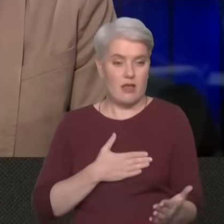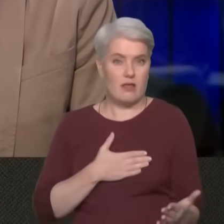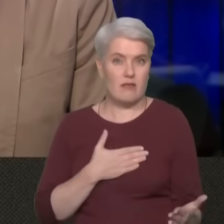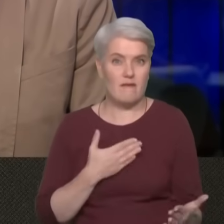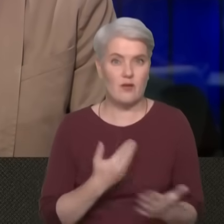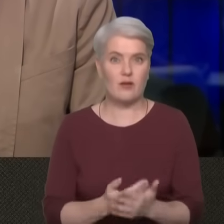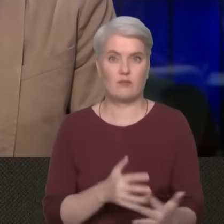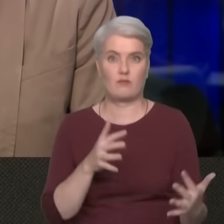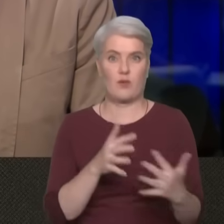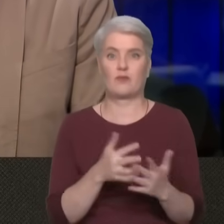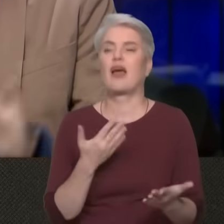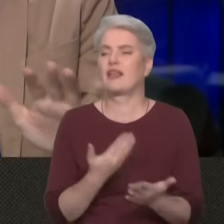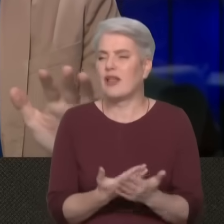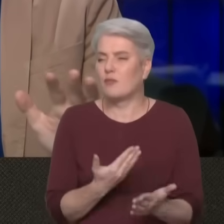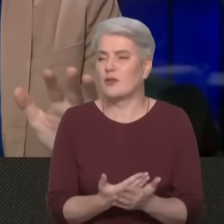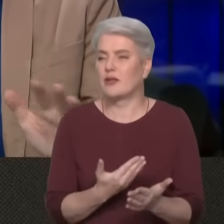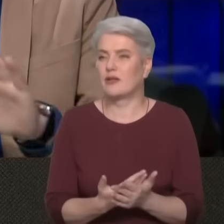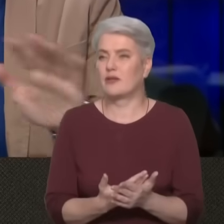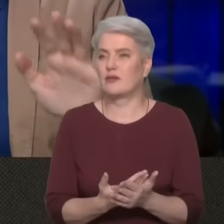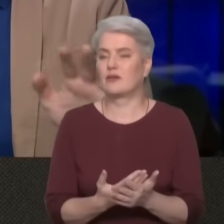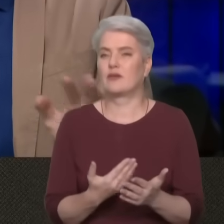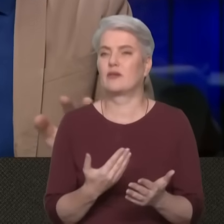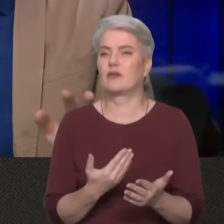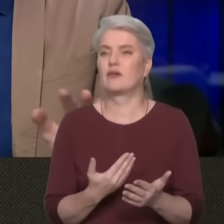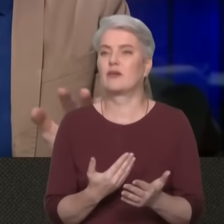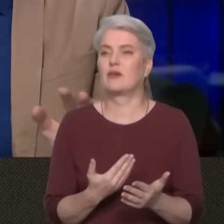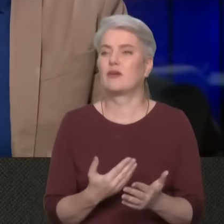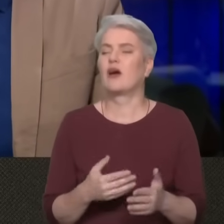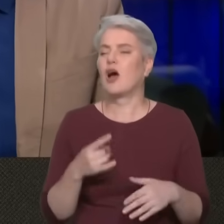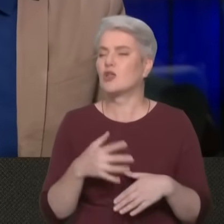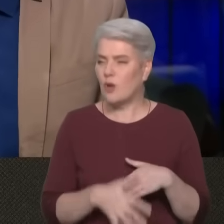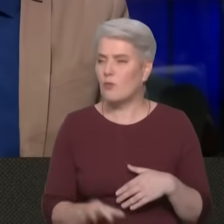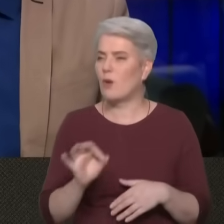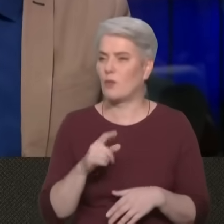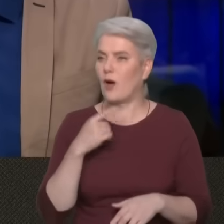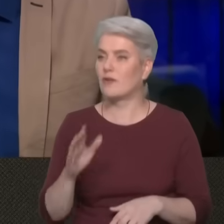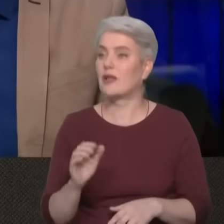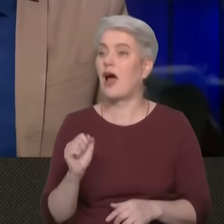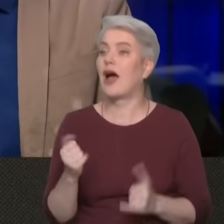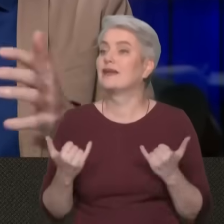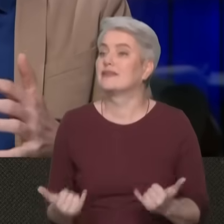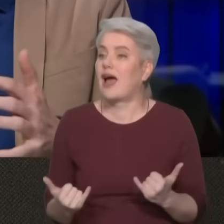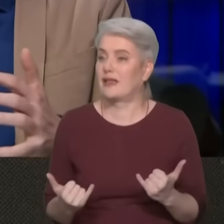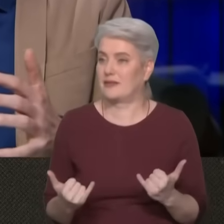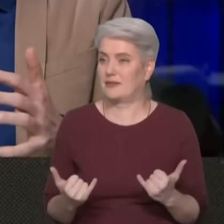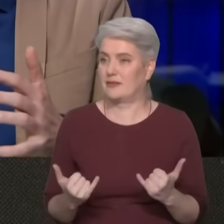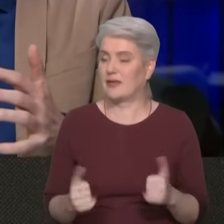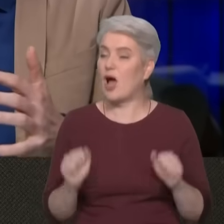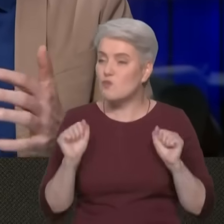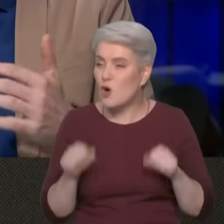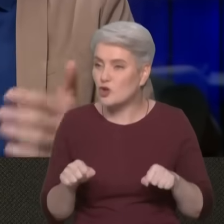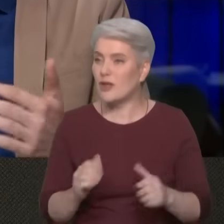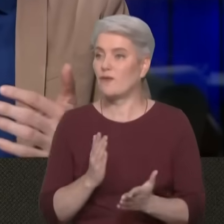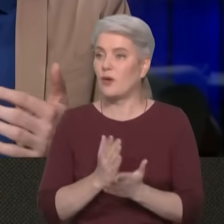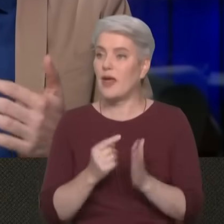інтенсифікуватись бойові дії. Ну, наприклад, давайте зрозуміло, що... Зрозуміло, про що ви говорите. Да. Але питання, от станом на зараз, можливо, є пункти, щодо яких